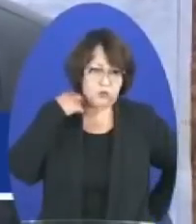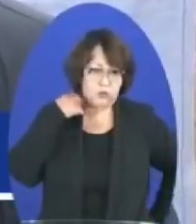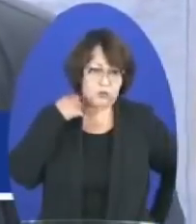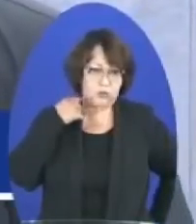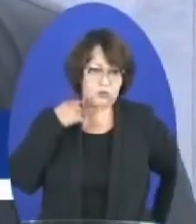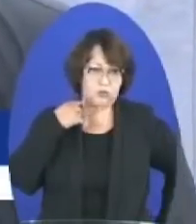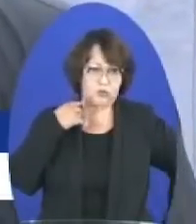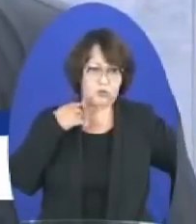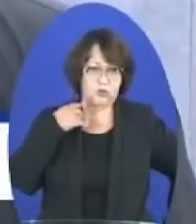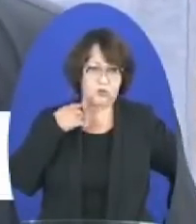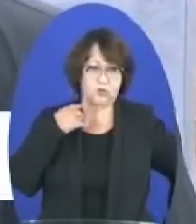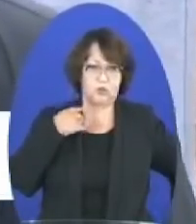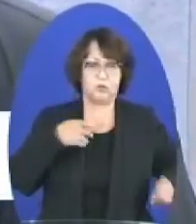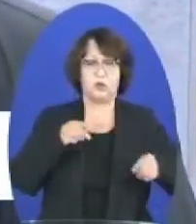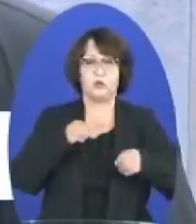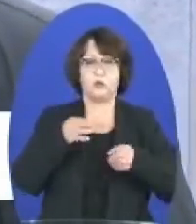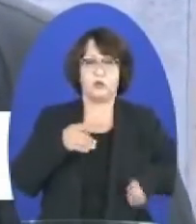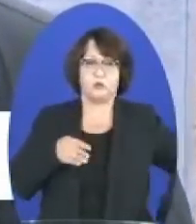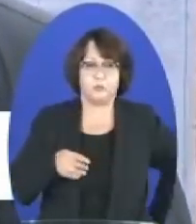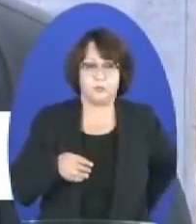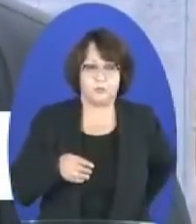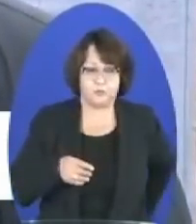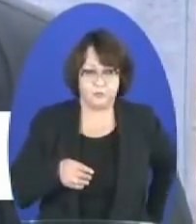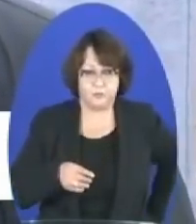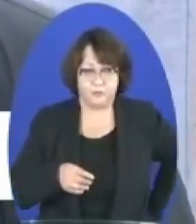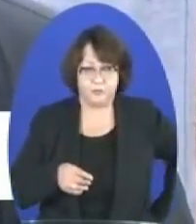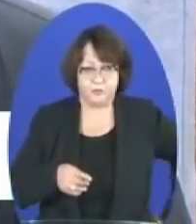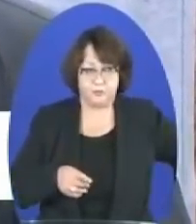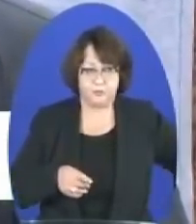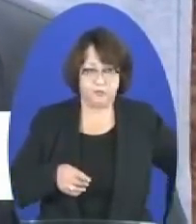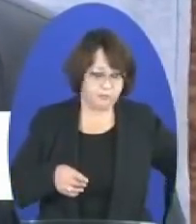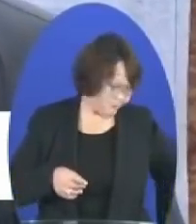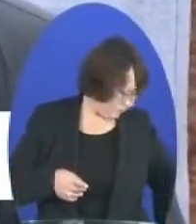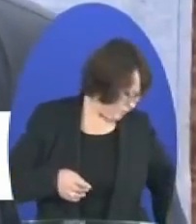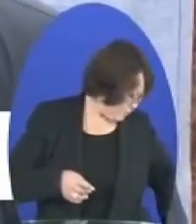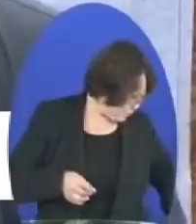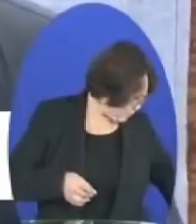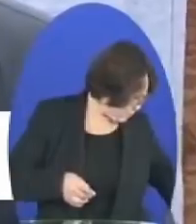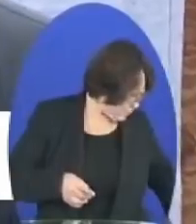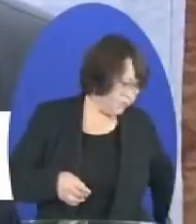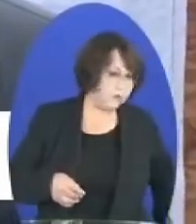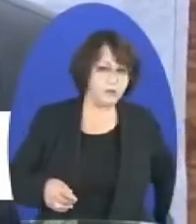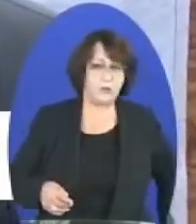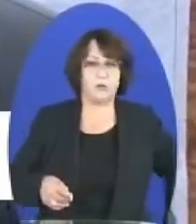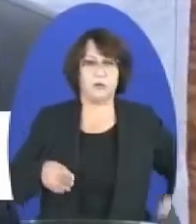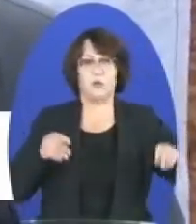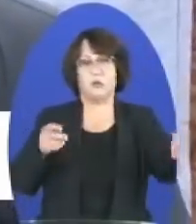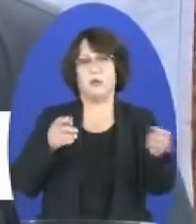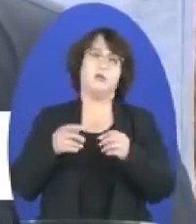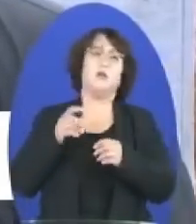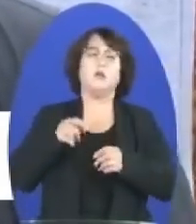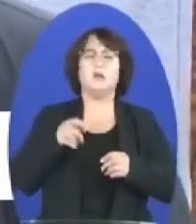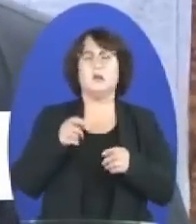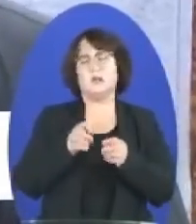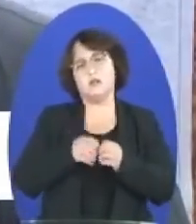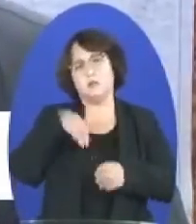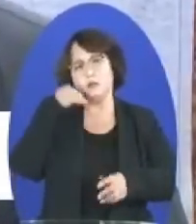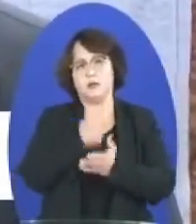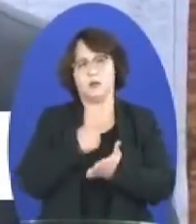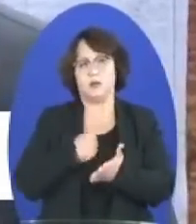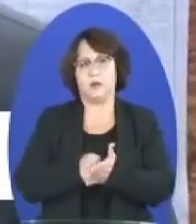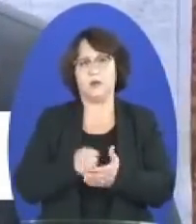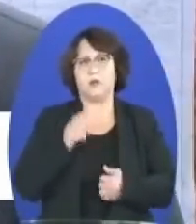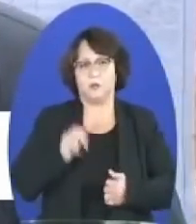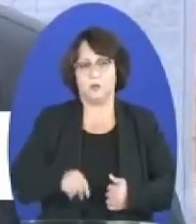тоног төхөөрөмжүүд дээр зас сайжруулж захиалсан. За солонгосынхыг голдуу түлхүү захиалсан ч гэсэн бид нар бас нэг нь баталгаатай